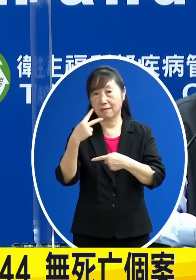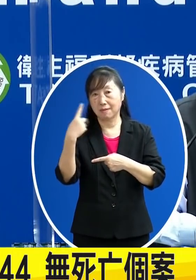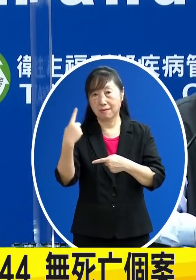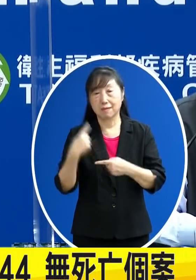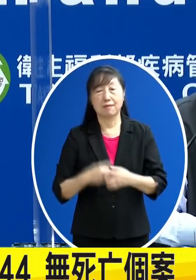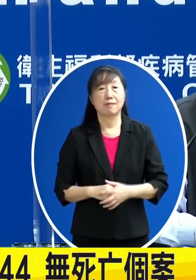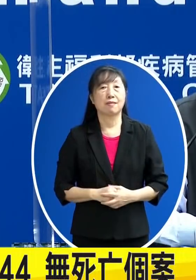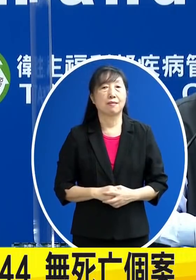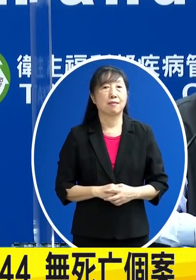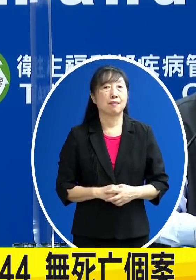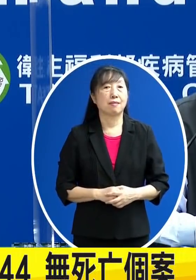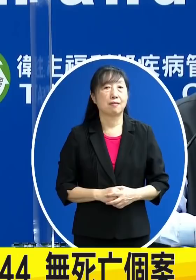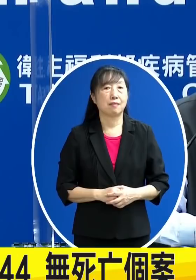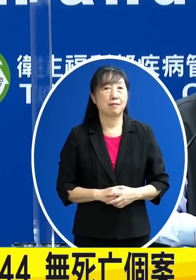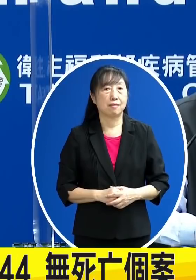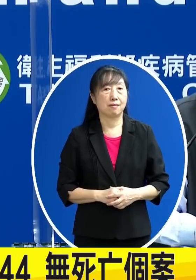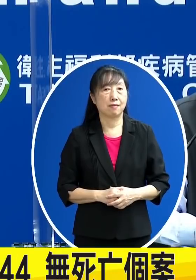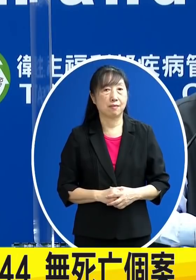1.21%。